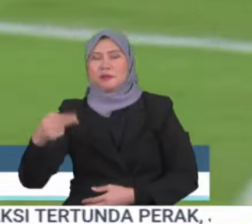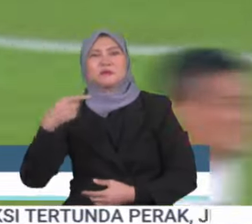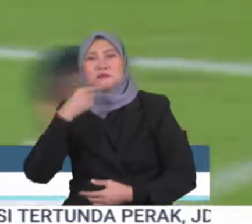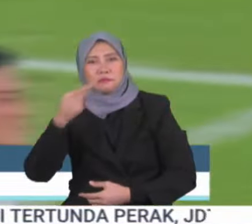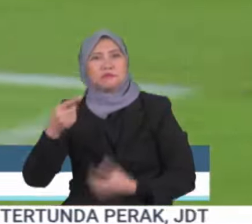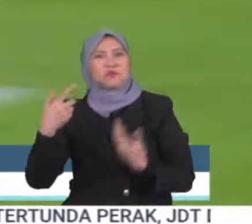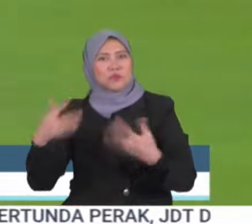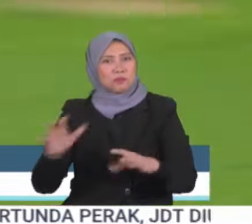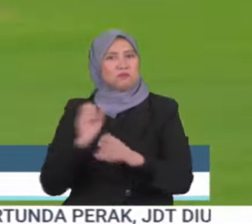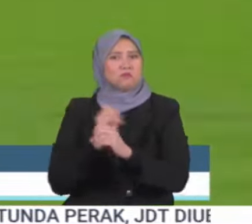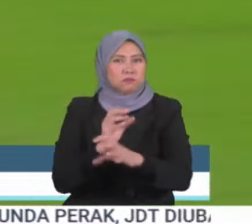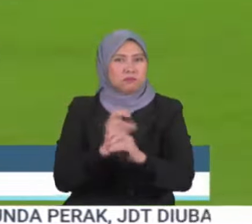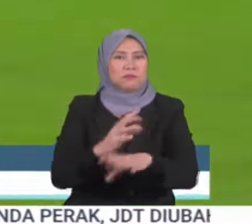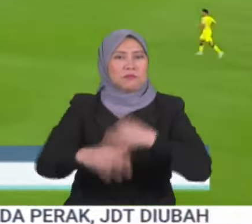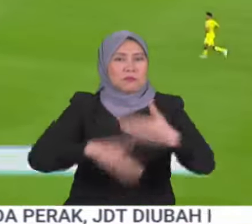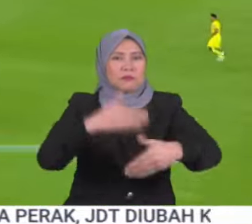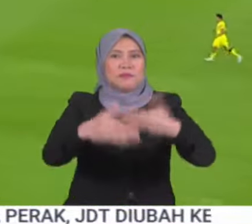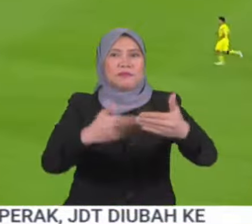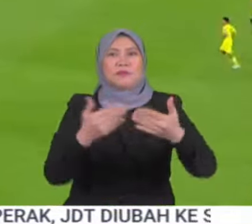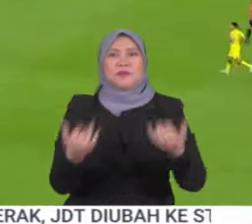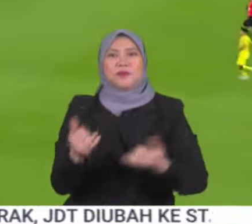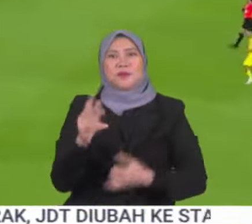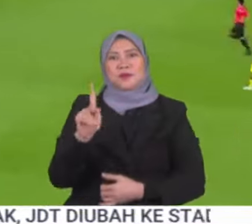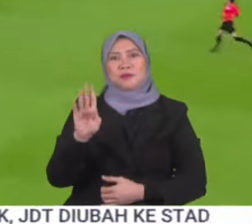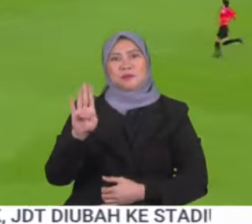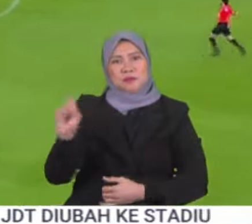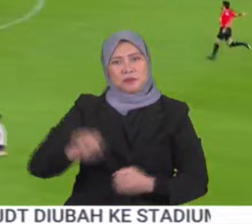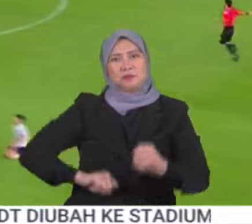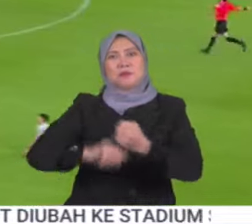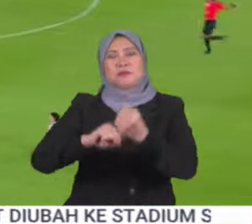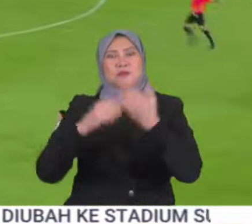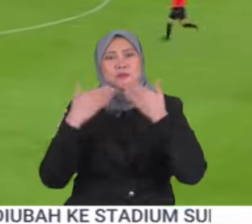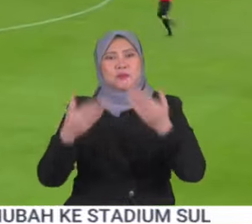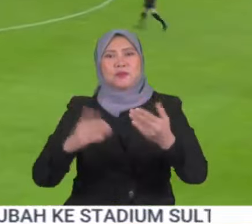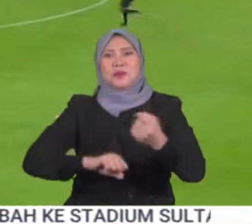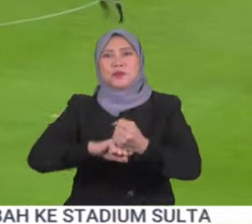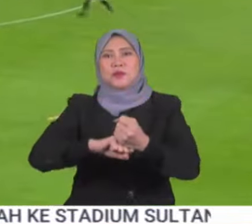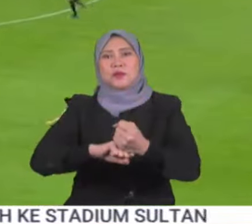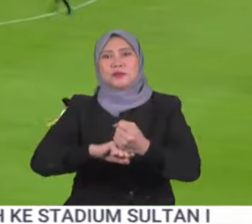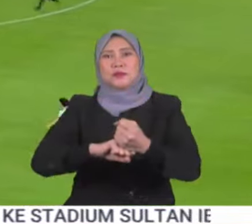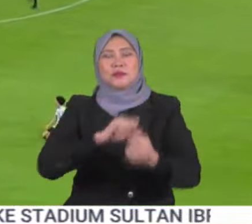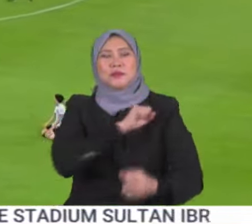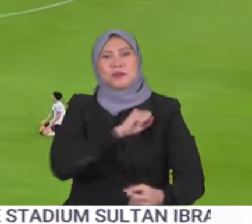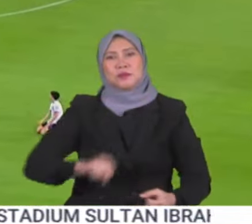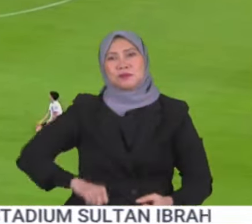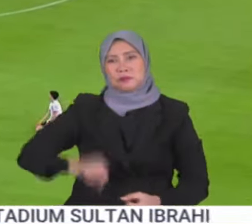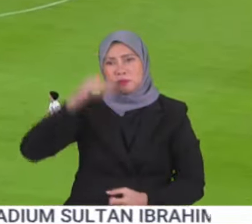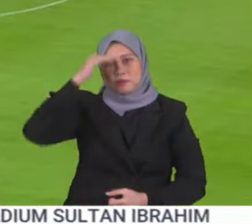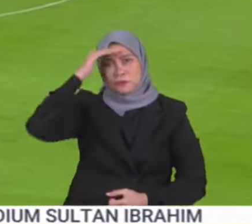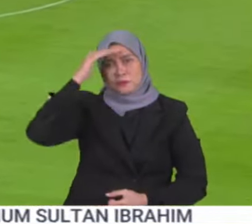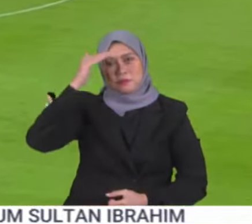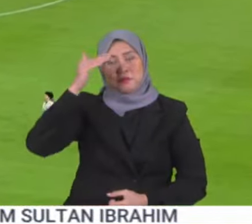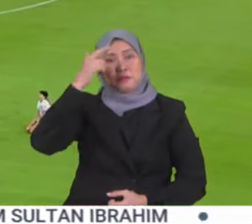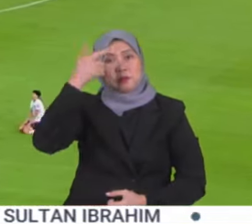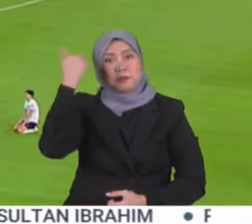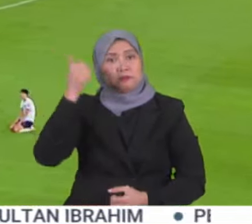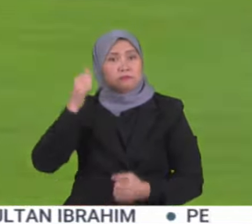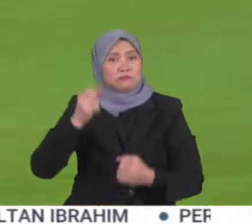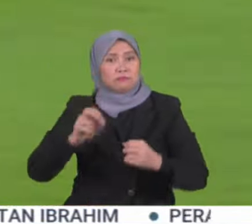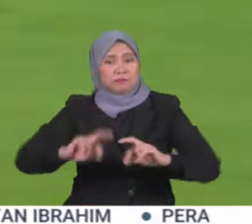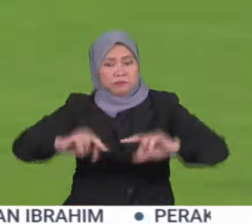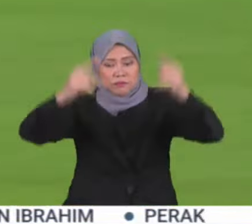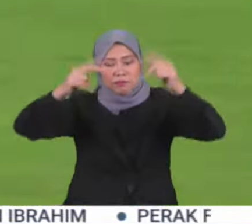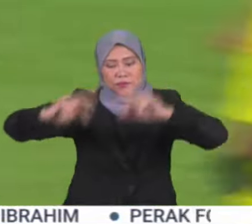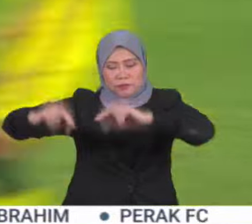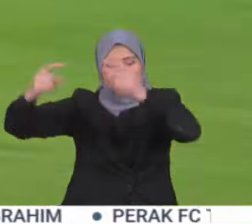dilaksanakan. Tambahnya, pihak KBS turut menghargai sokongan pemangku Sultan Johor Tunku Mahkota Ismail dalam usaha meningkatkan kualiti